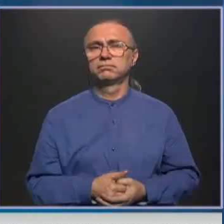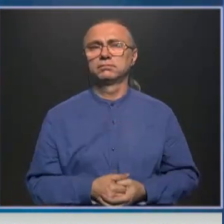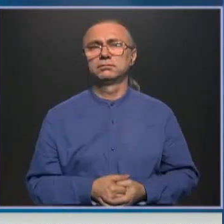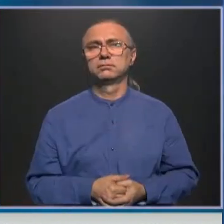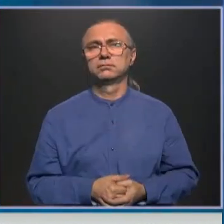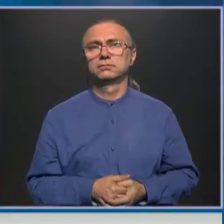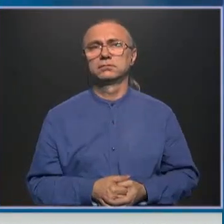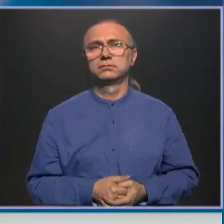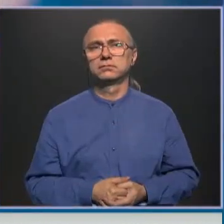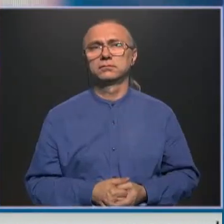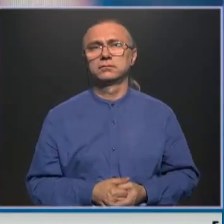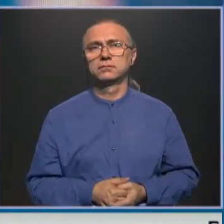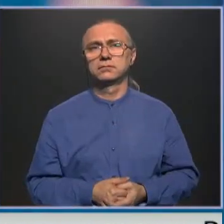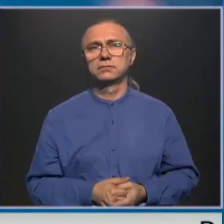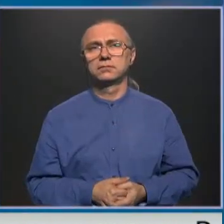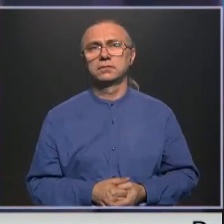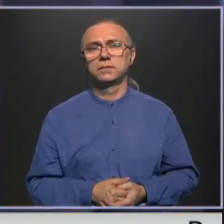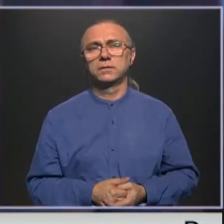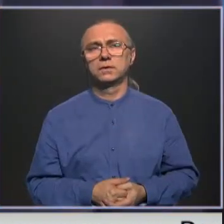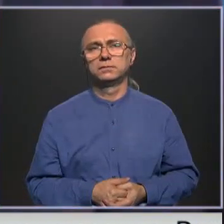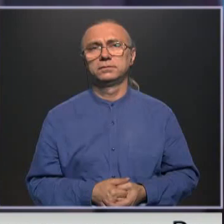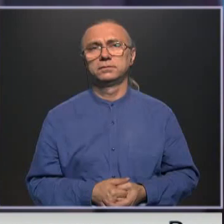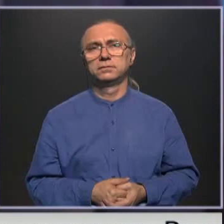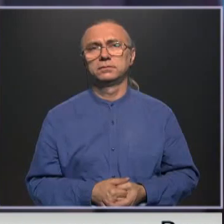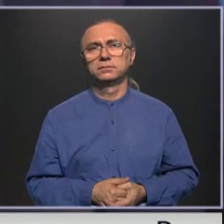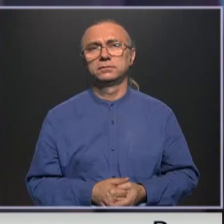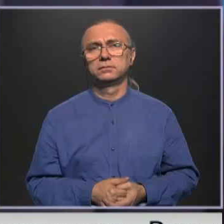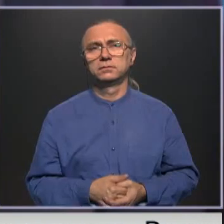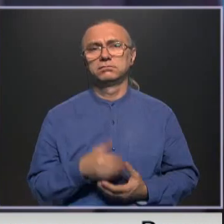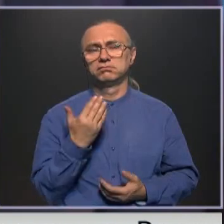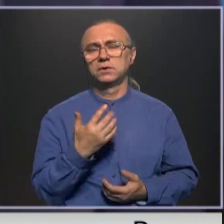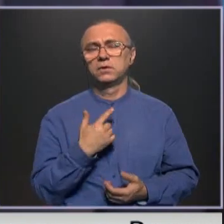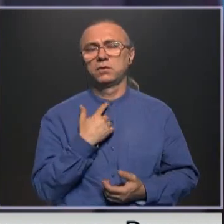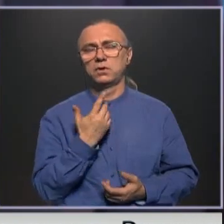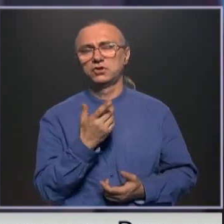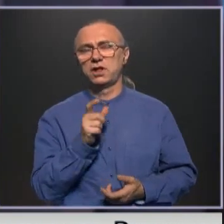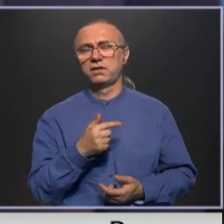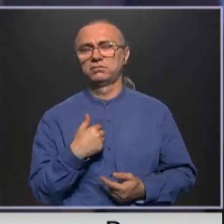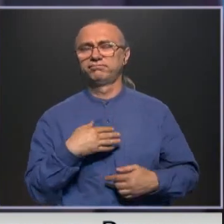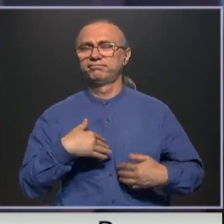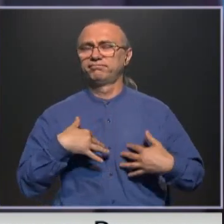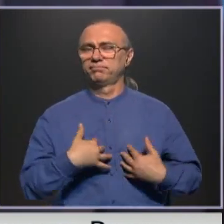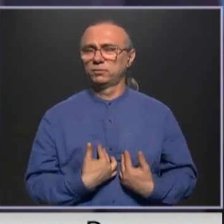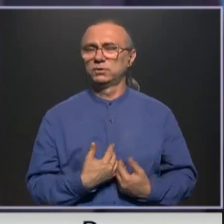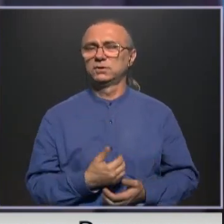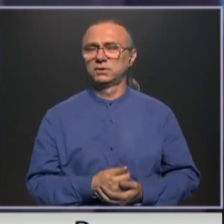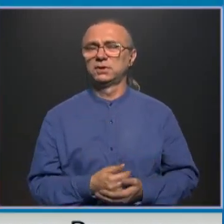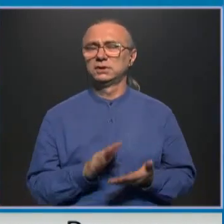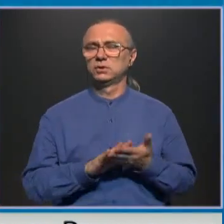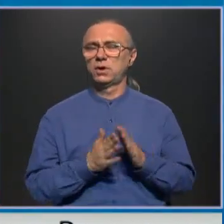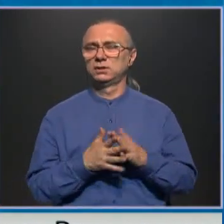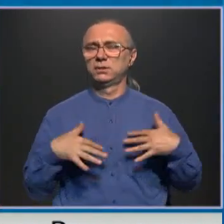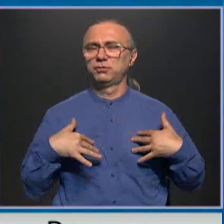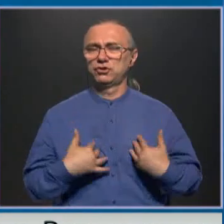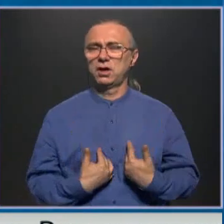прям слышно, да, в голосе человека абсолютная такая безысходность от того, что происходит. Да, тут, конечно, ситуация печальная. Если